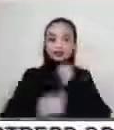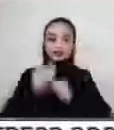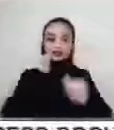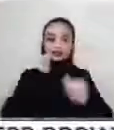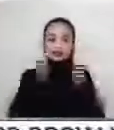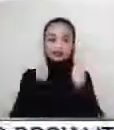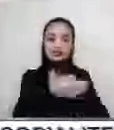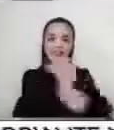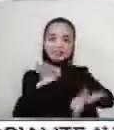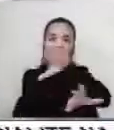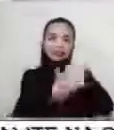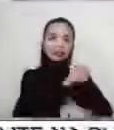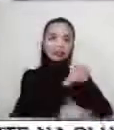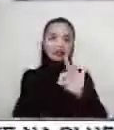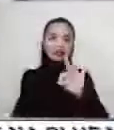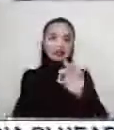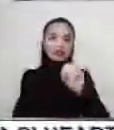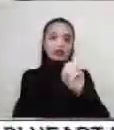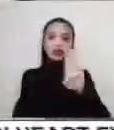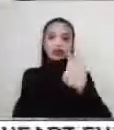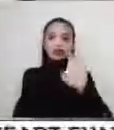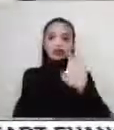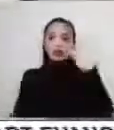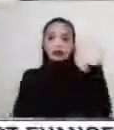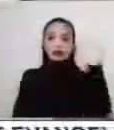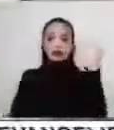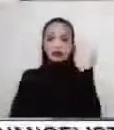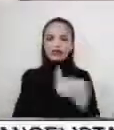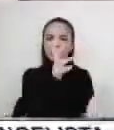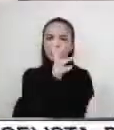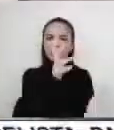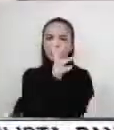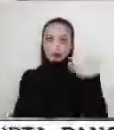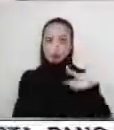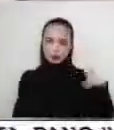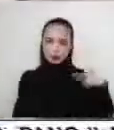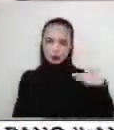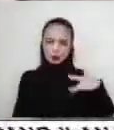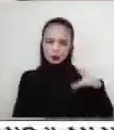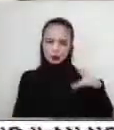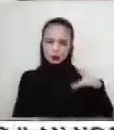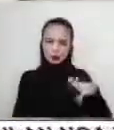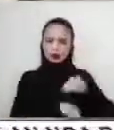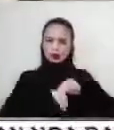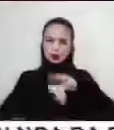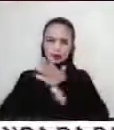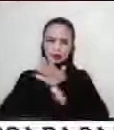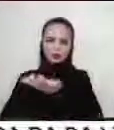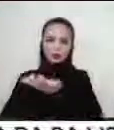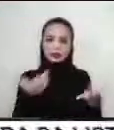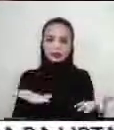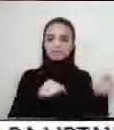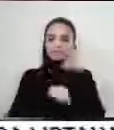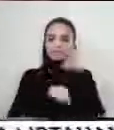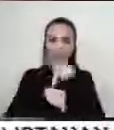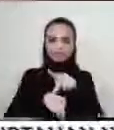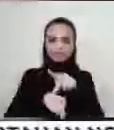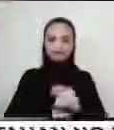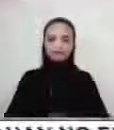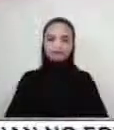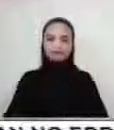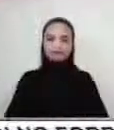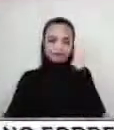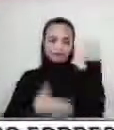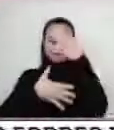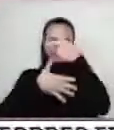Lalo pang nakilala ng buong mundo ang pagiging fashionista ni Heart nang mapasama rin siya sa The Real Crazy